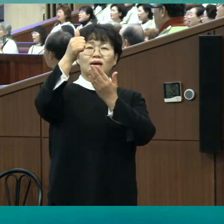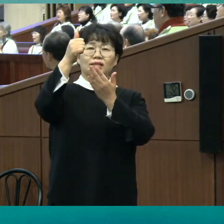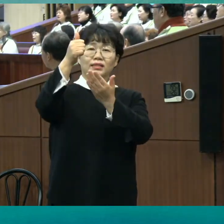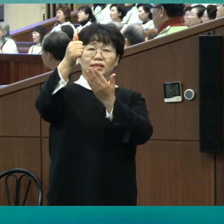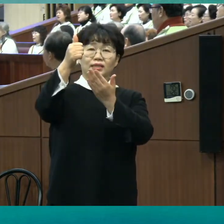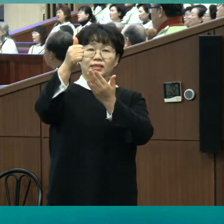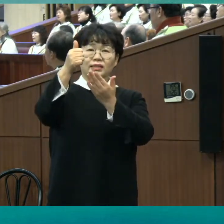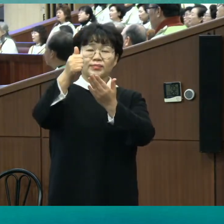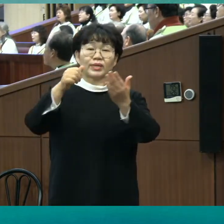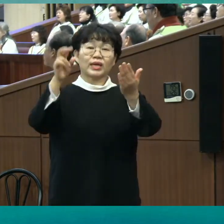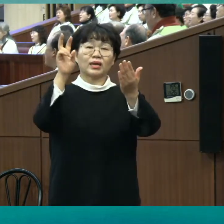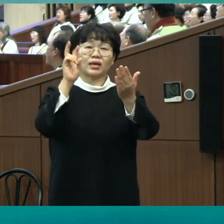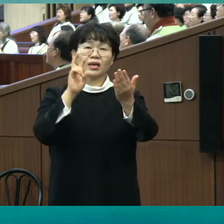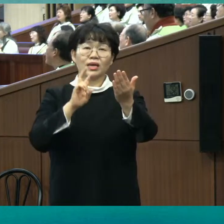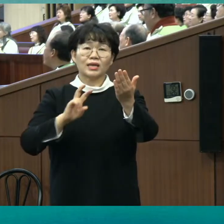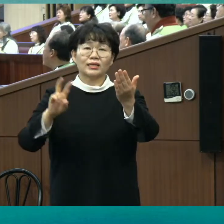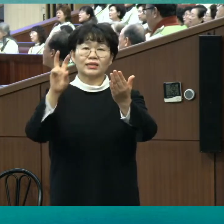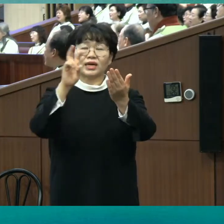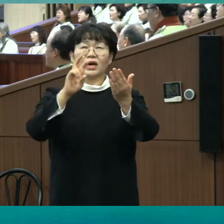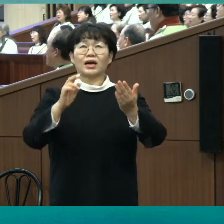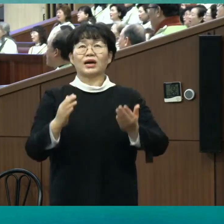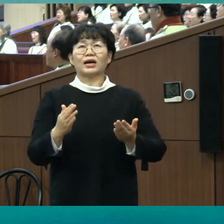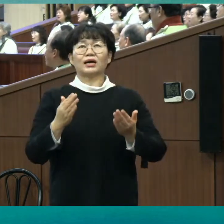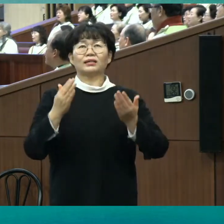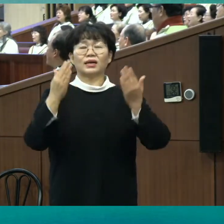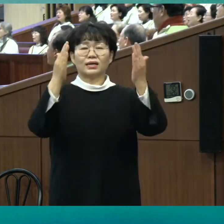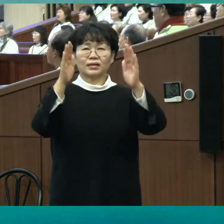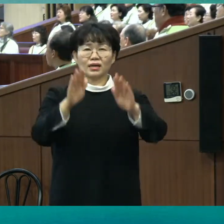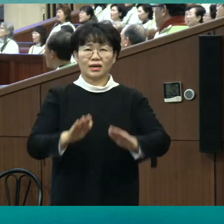하나님 찬양과 경배하는 자,